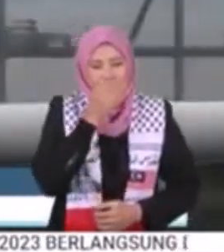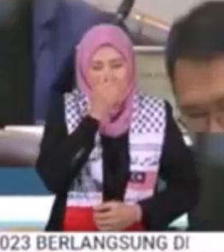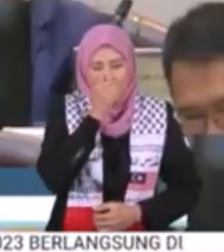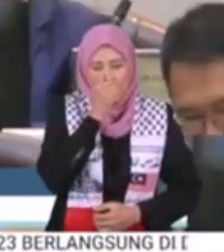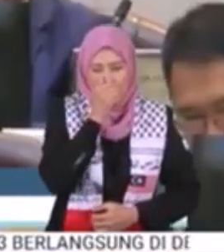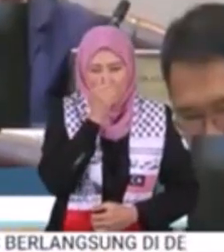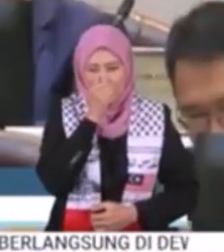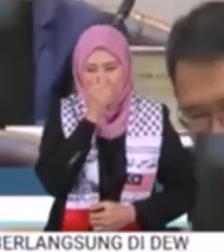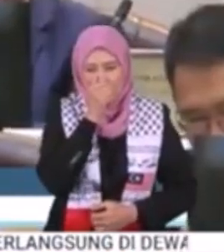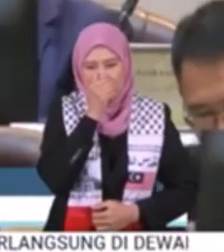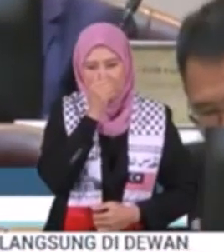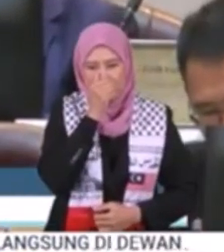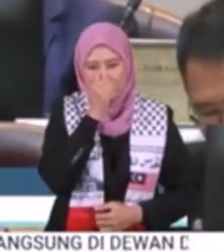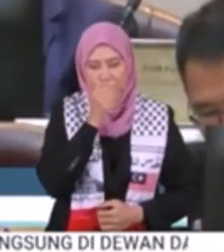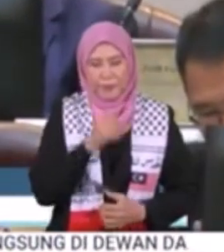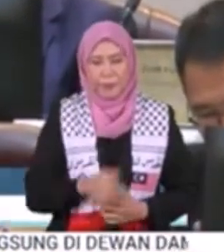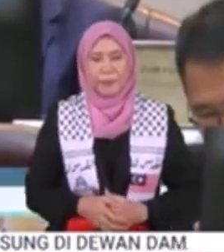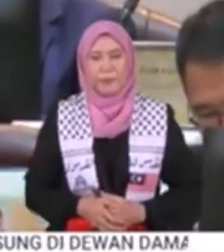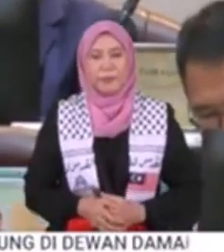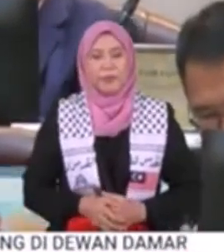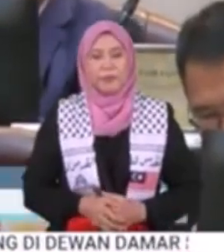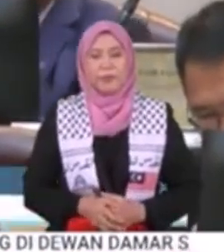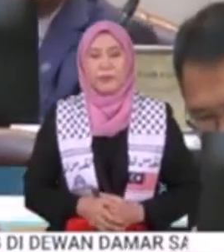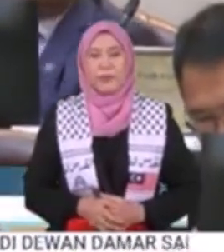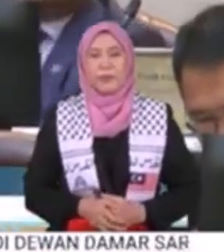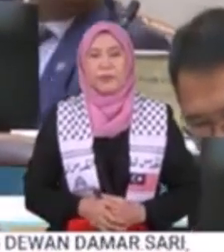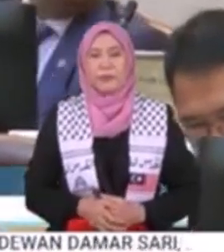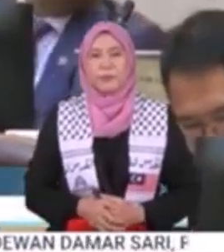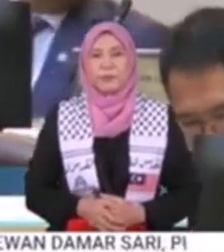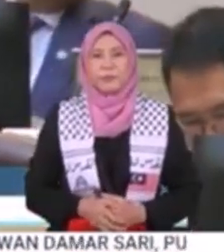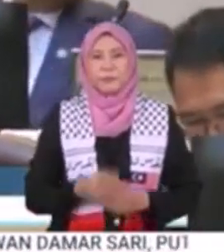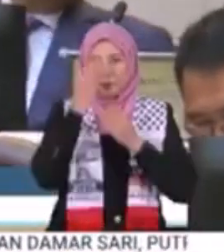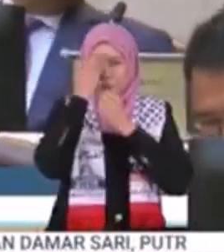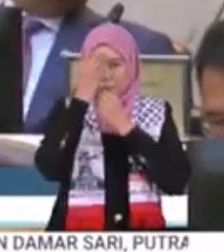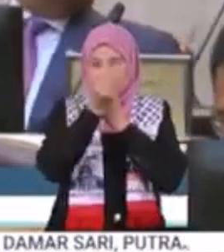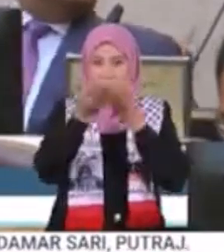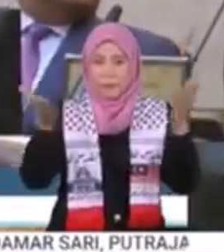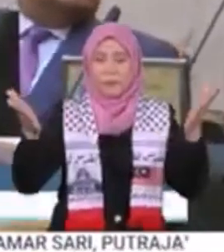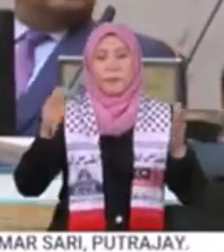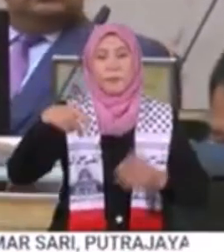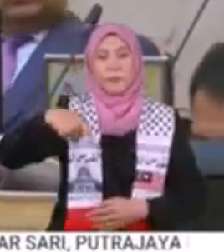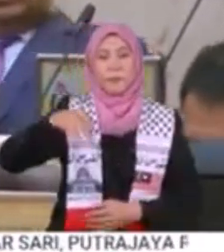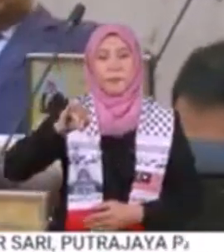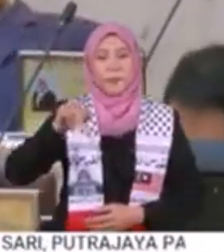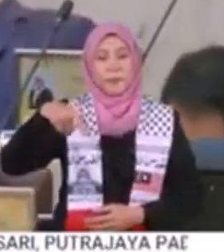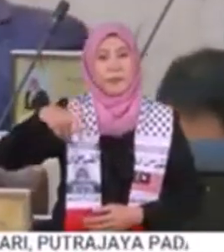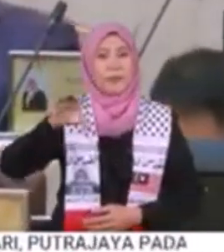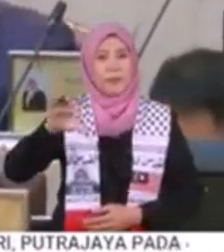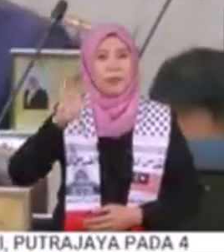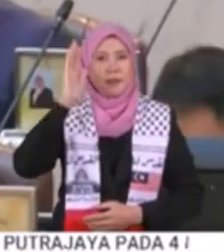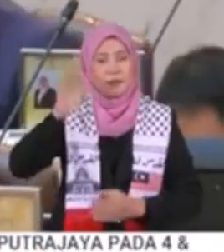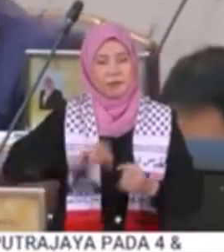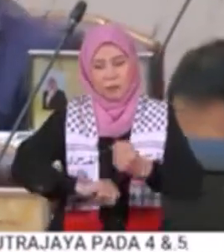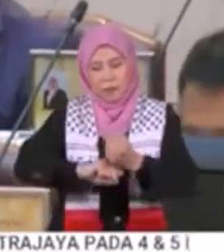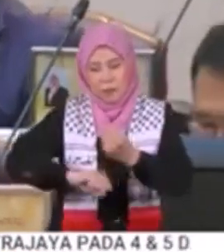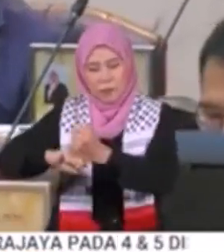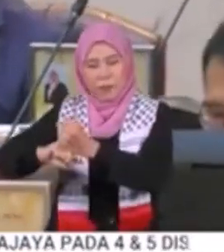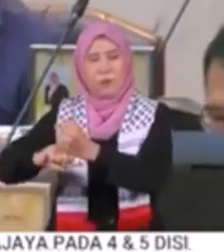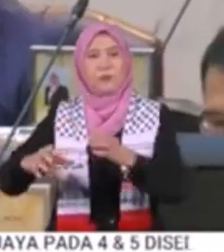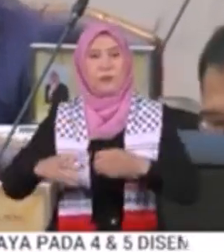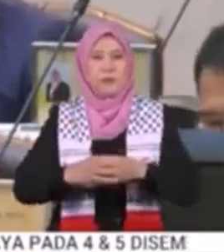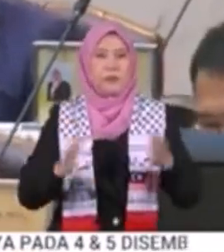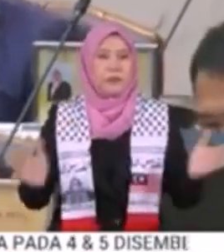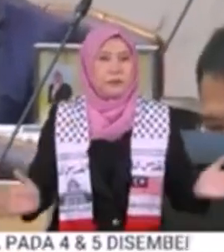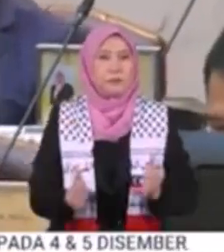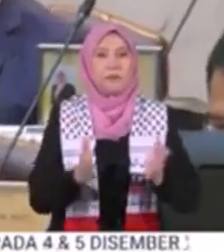nitril kerajaan persekutuan telah pun mengumumkan bahawa pembangunan PPC akan terus disokong melalui pemberian pakej